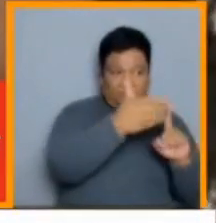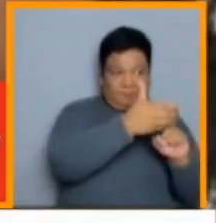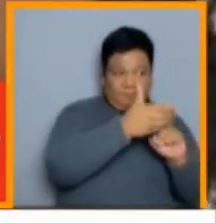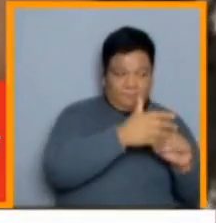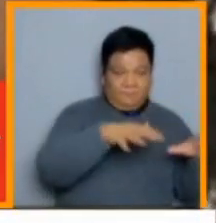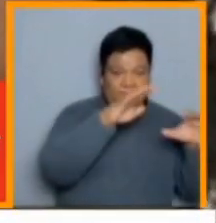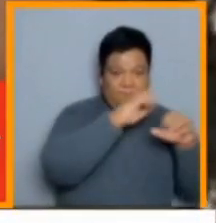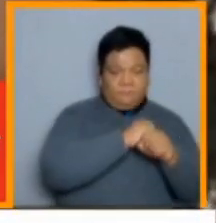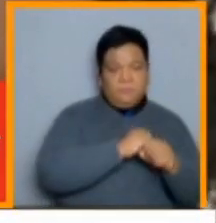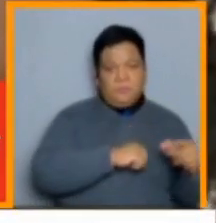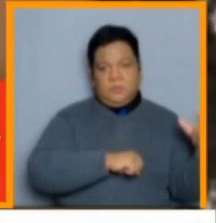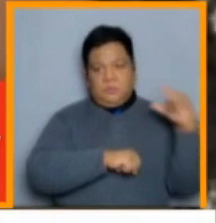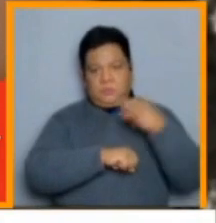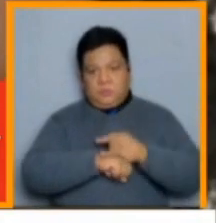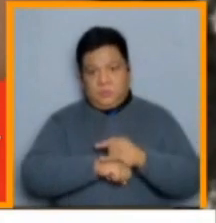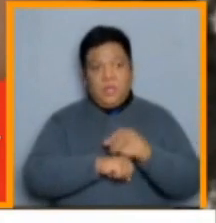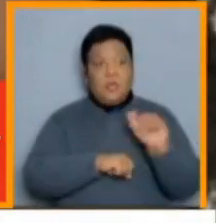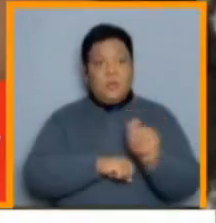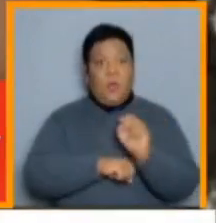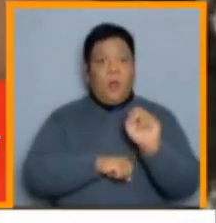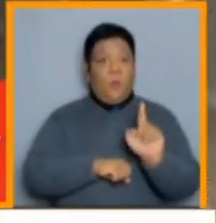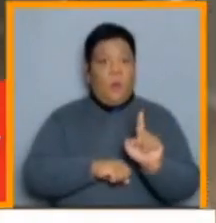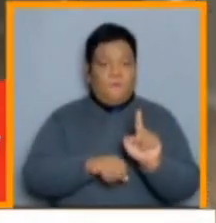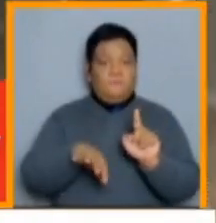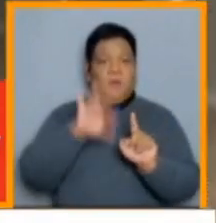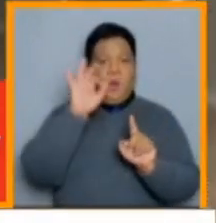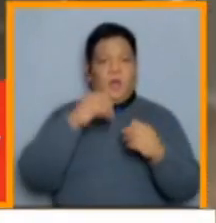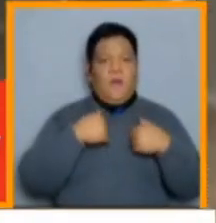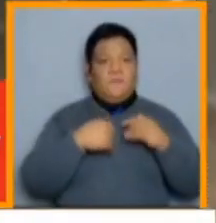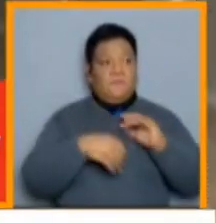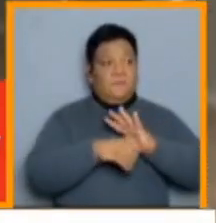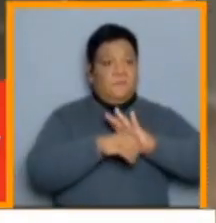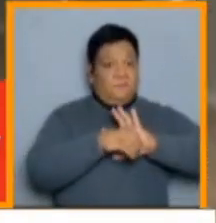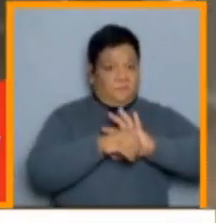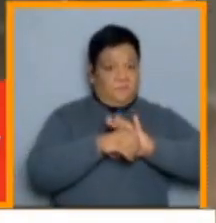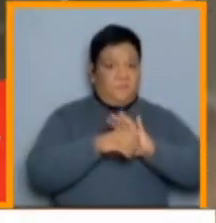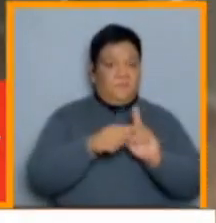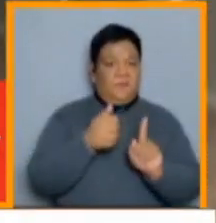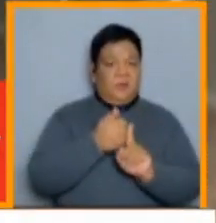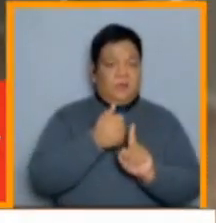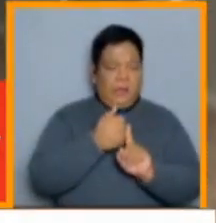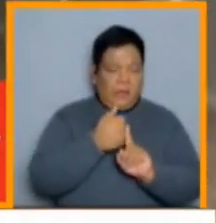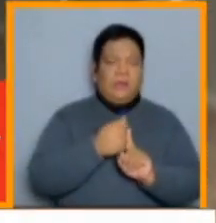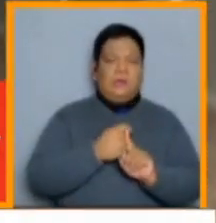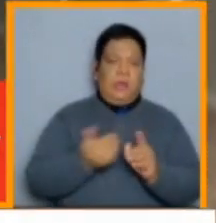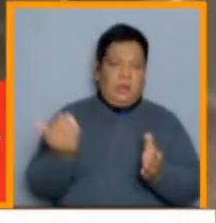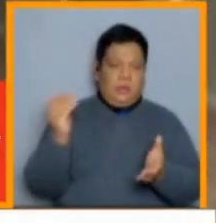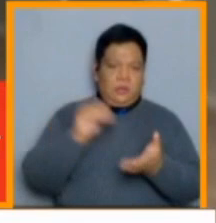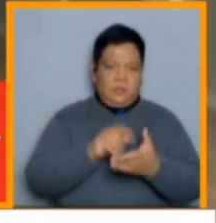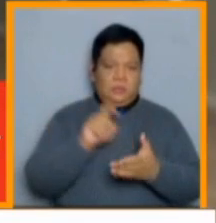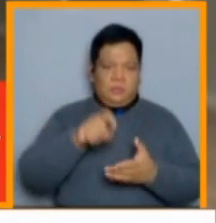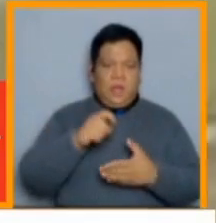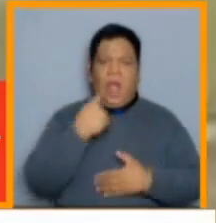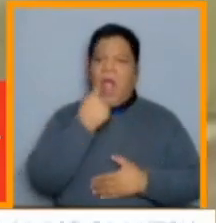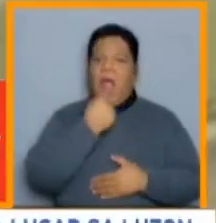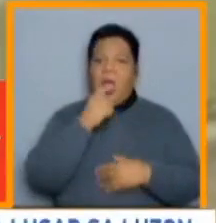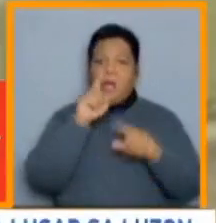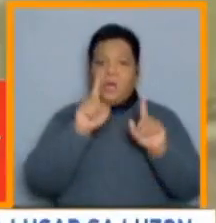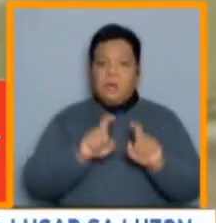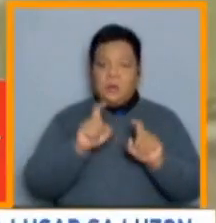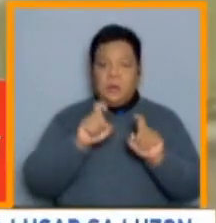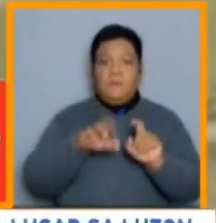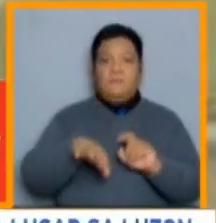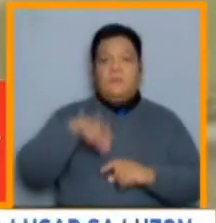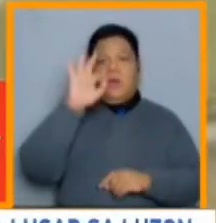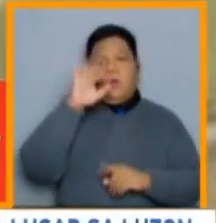mapag-alamang positibo sa Omicron variant ang sample ng OFW, kaya muli itong isinailalim sa RT-PCR test at muling nagpositibo sa